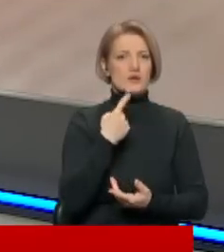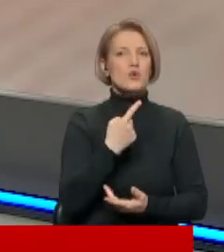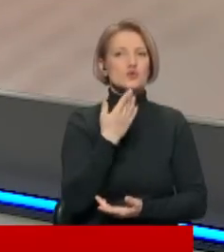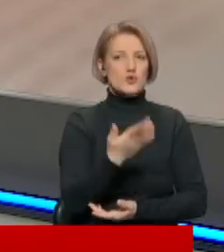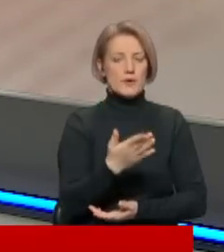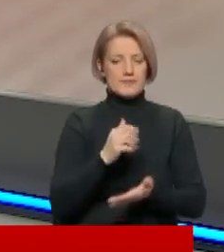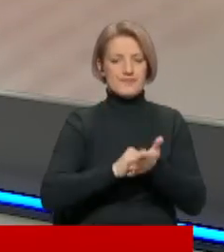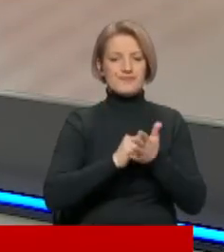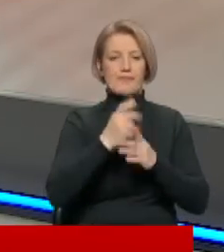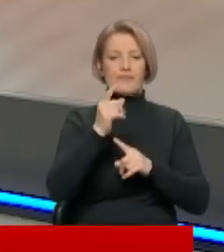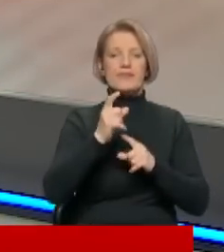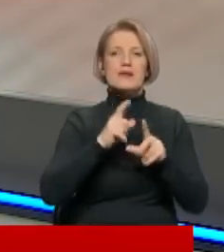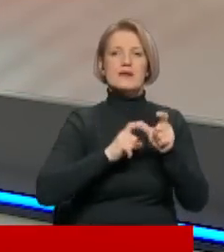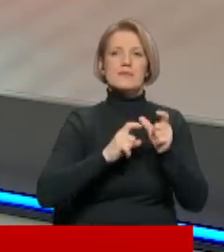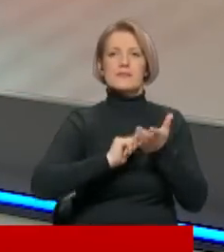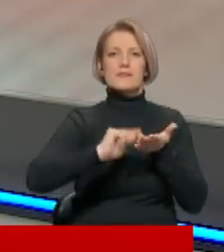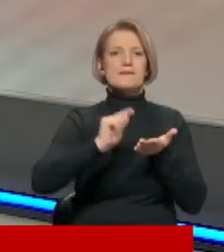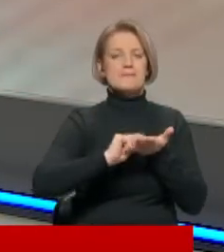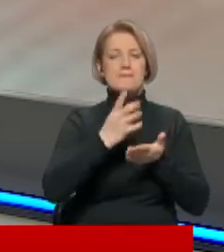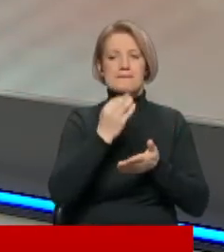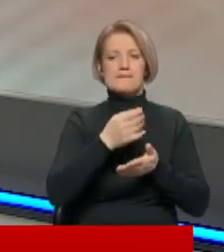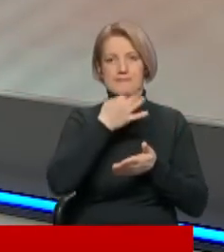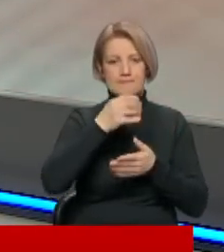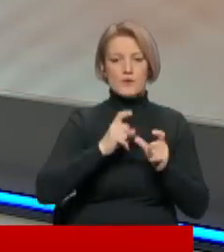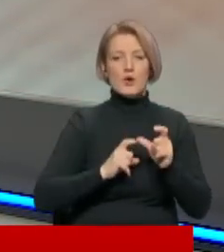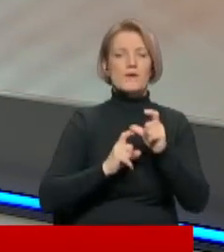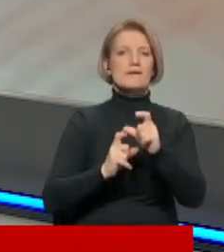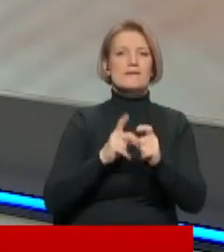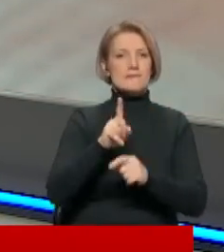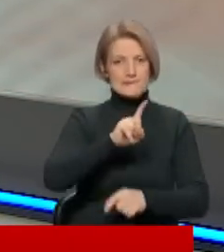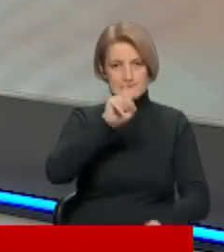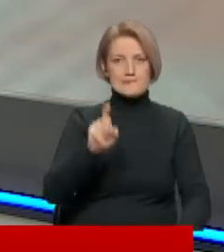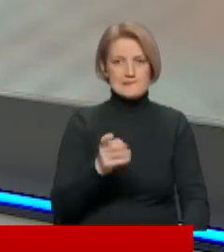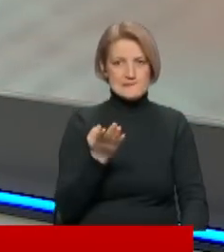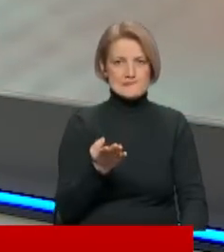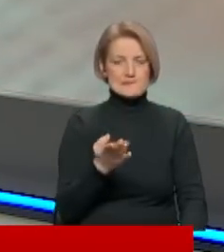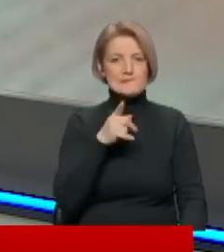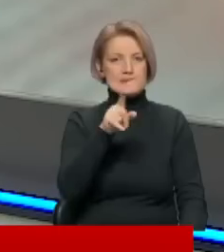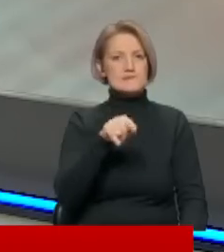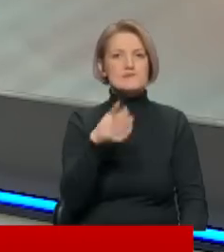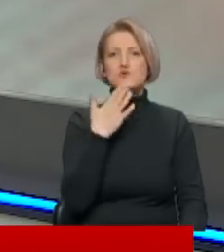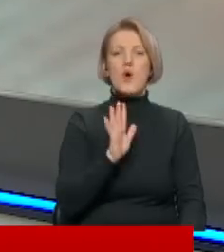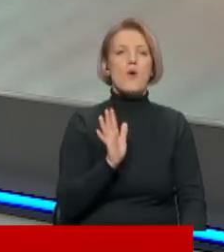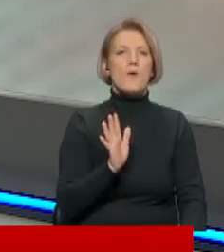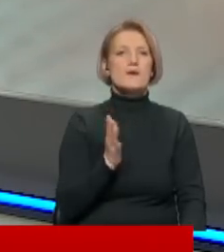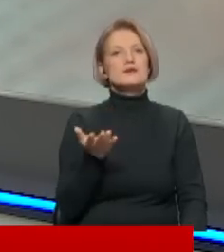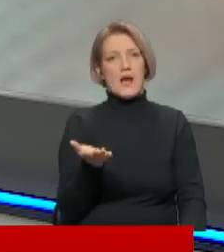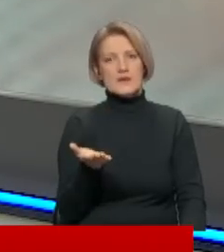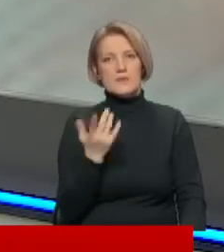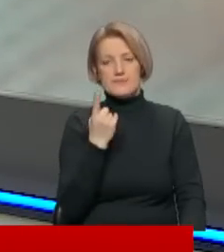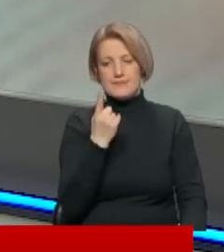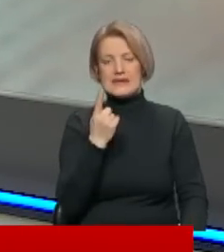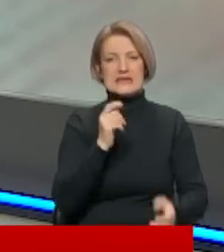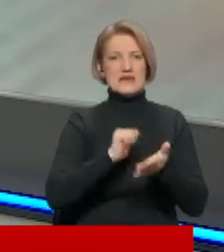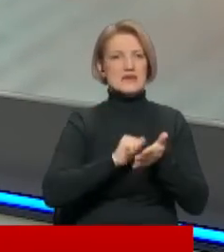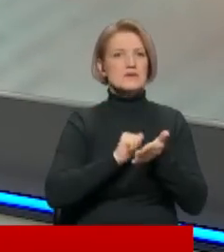Gazeteci İsmail saymaz'ın yazmış olduğu haber O soru O soru soruldu mu Onlar da yok yani bir